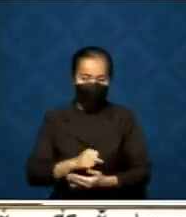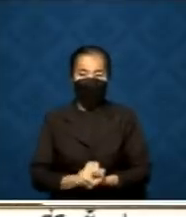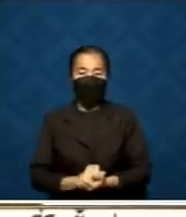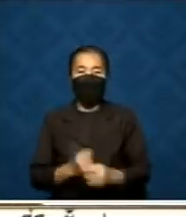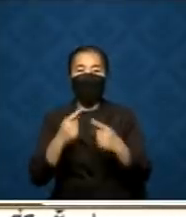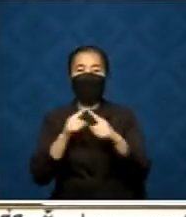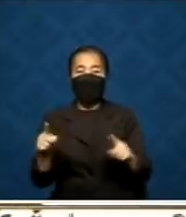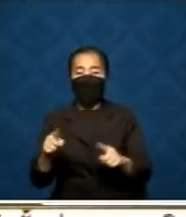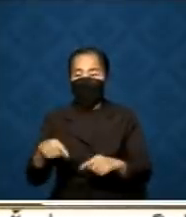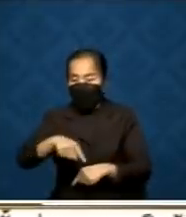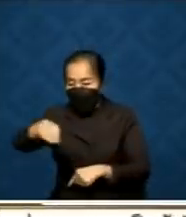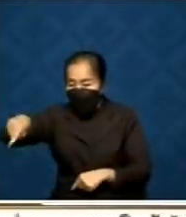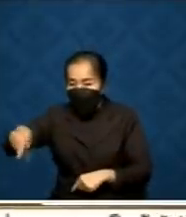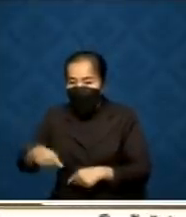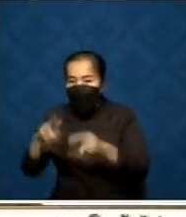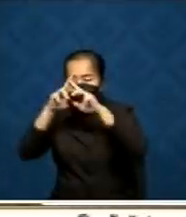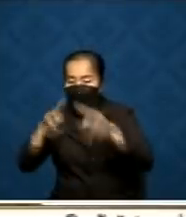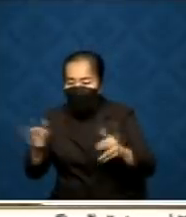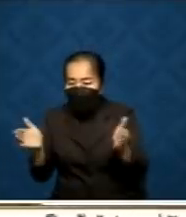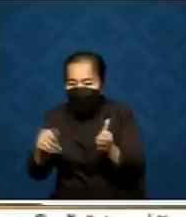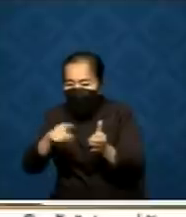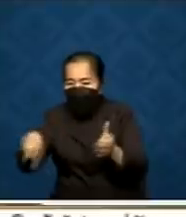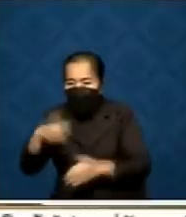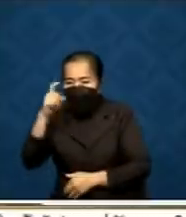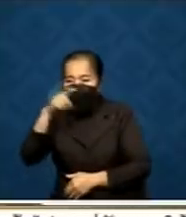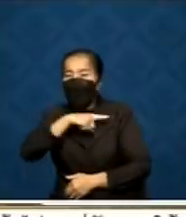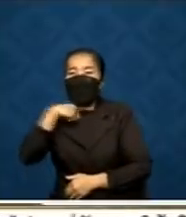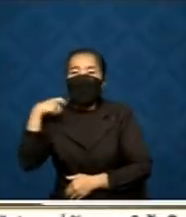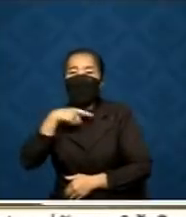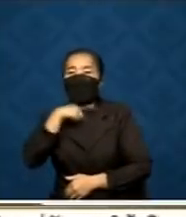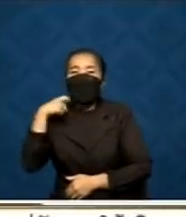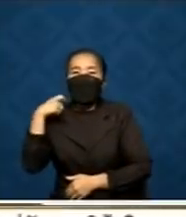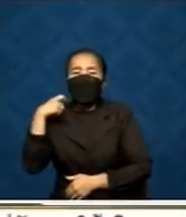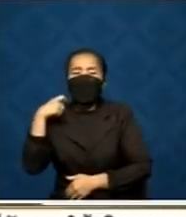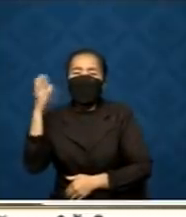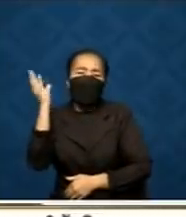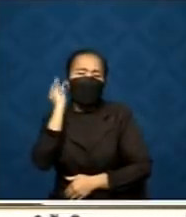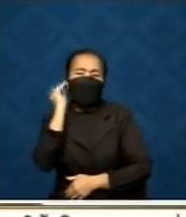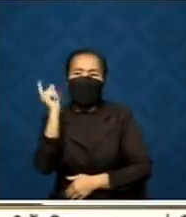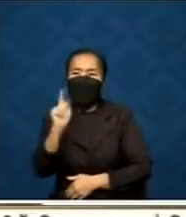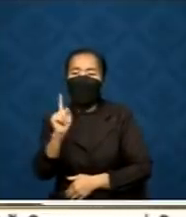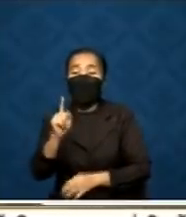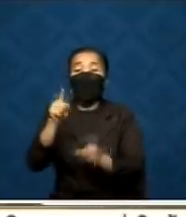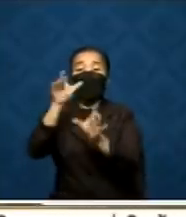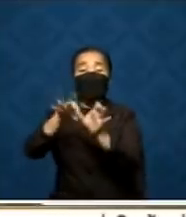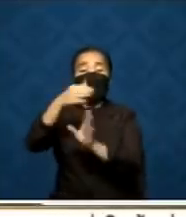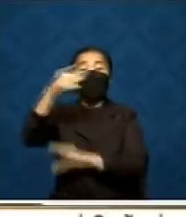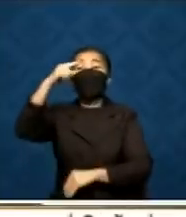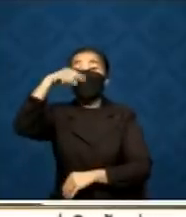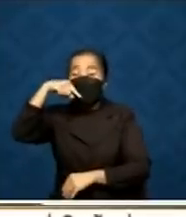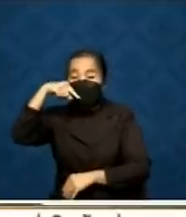แต่ SMEตายเรียบขอฟังจากไหนอ่ะธนาคารแห่งประเทศไทย